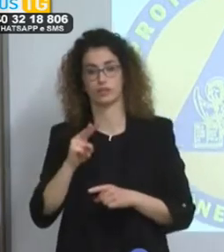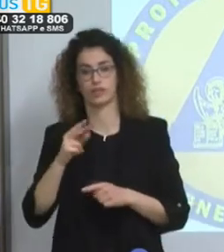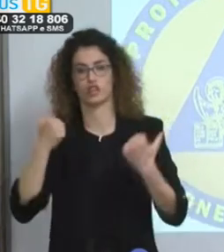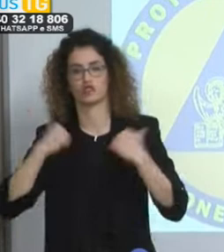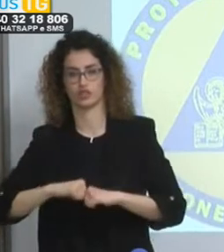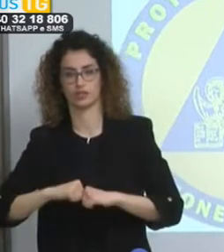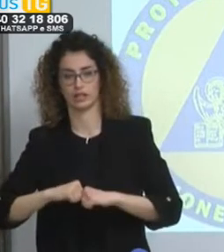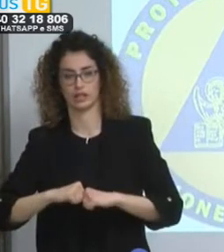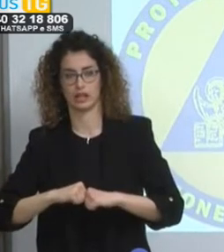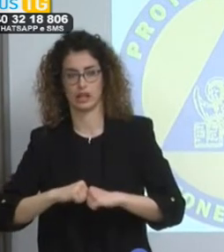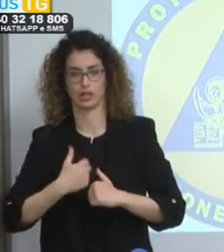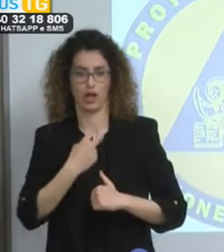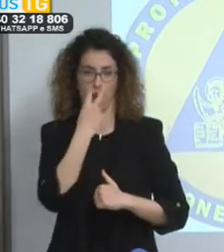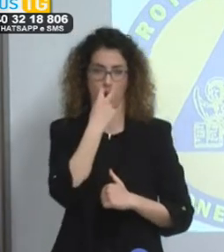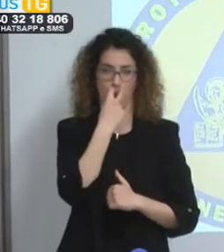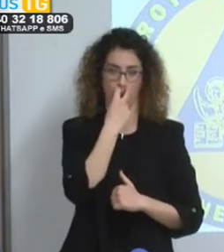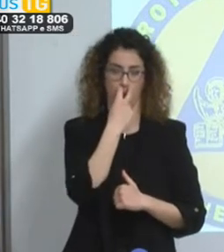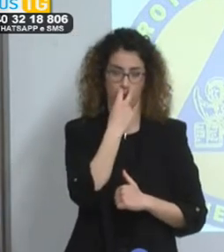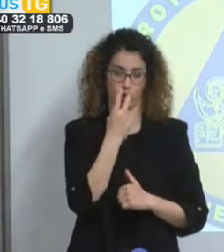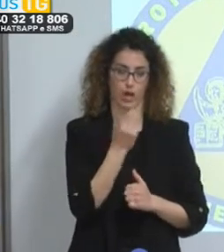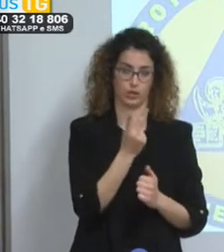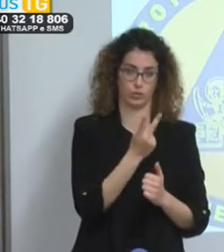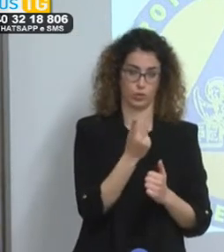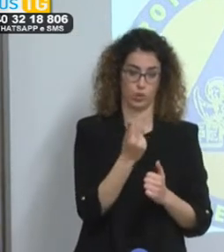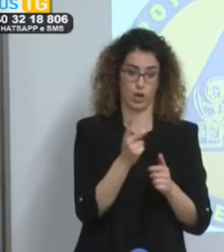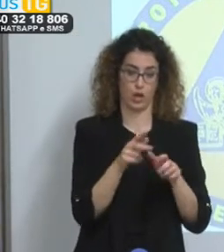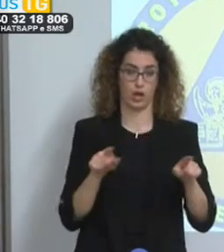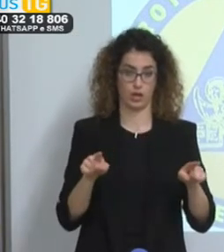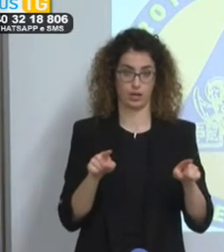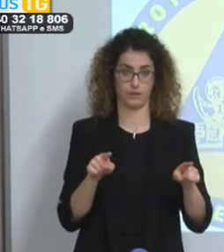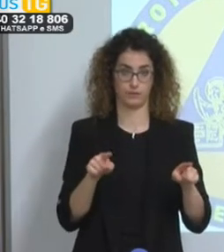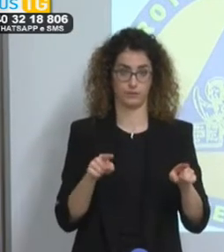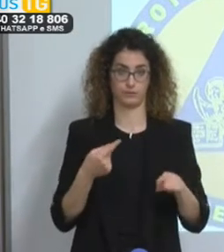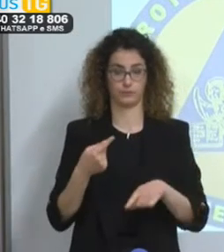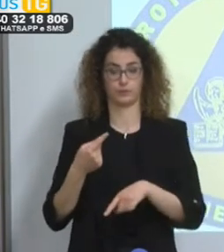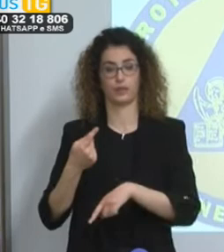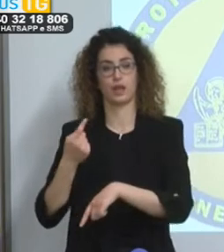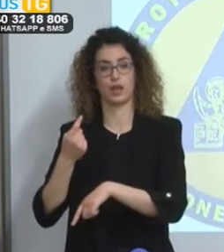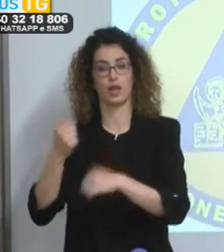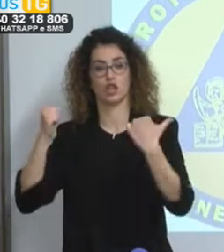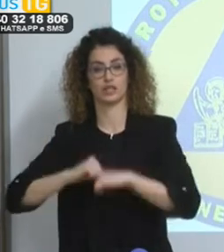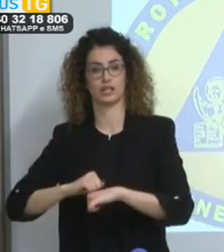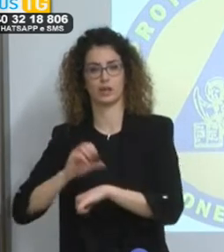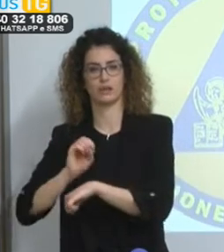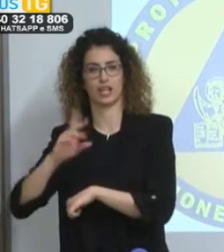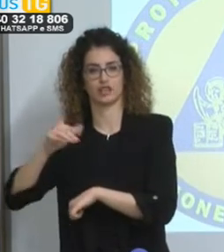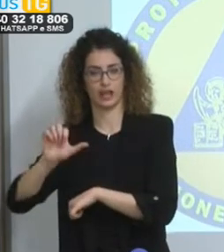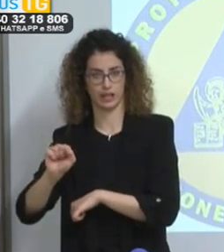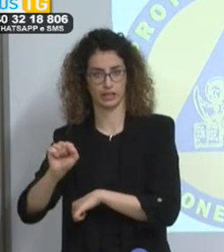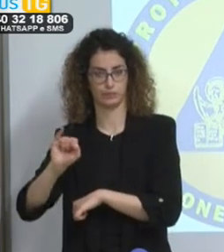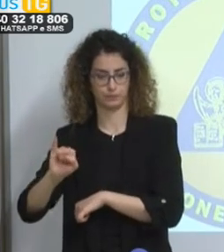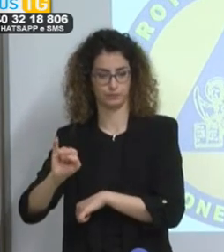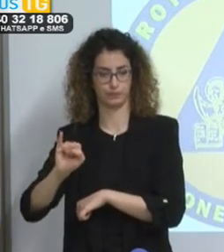avvocati, l'avvocato Pinelli per il penale e la professoressa Cacciavillani per la parte civilistica, che hanno costruito